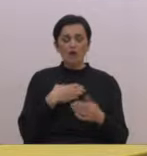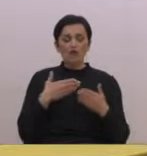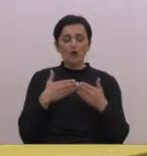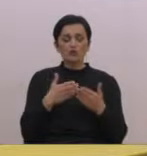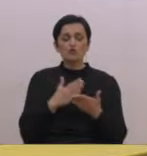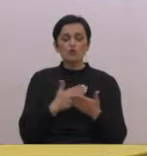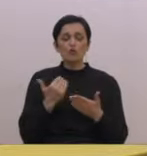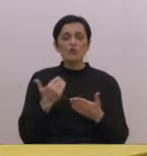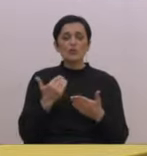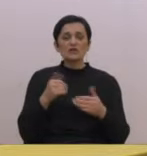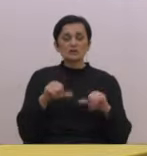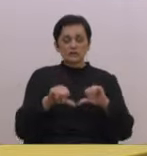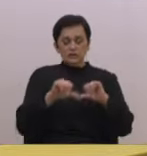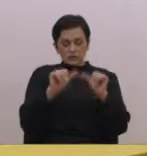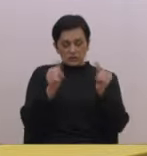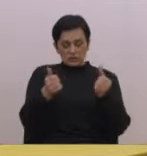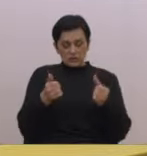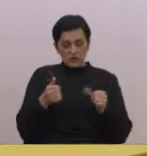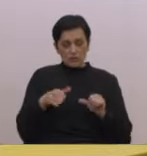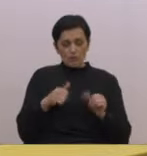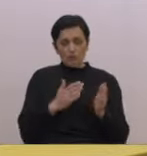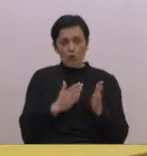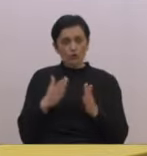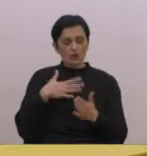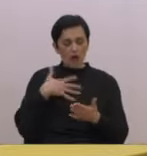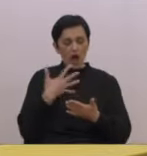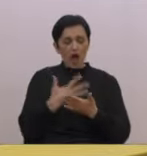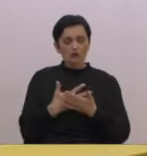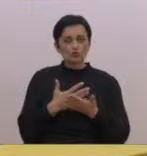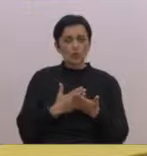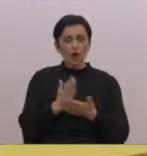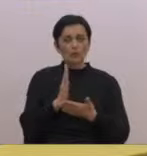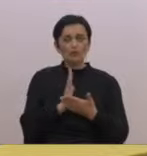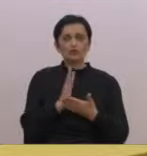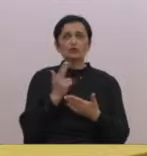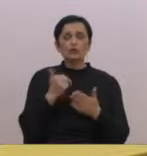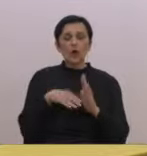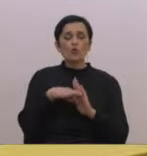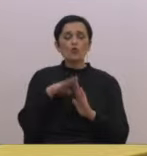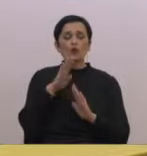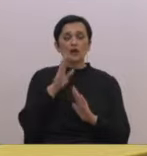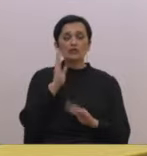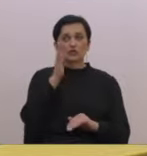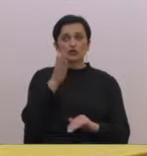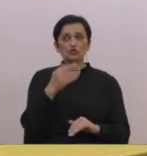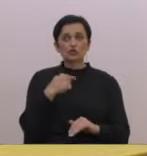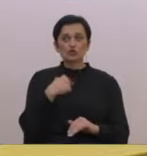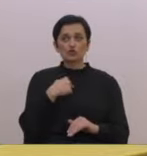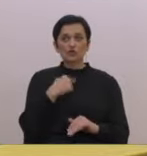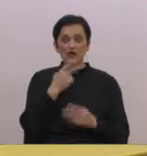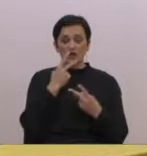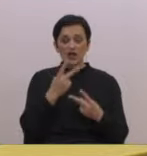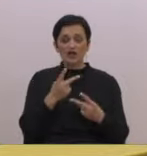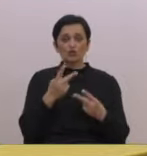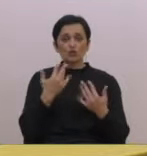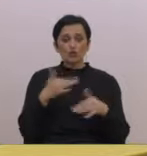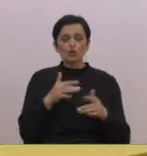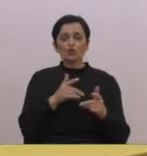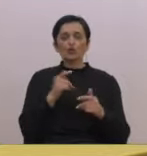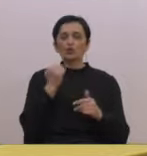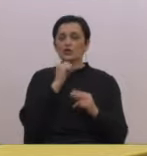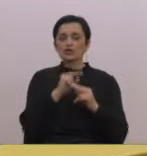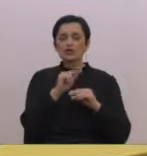მისი მოდერნიზაცია დღემდე აქტუალური ამოცანა იყო და უკეთესი იქნებოდა, რომ ჩვენ გვეხილა მოდერნიზებული